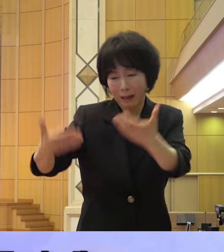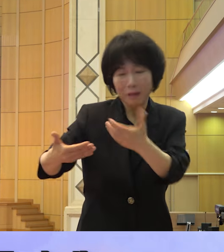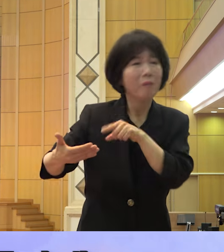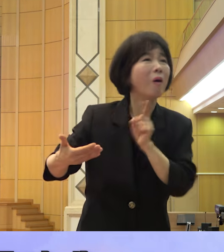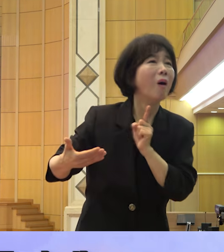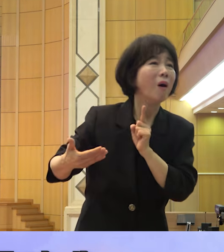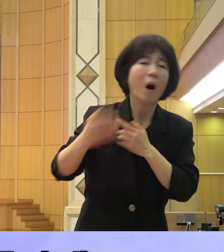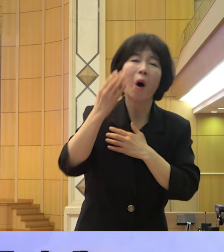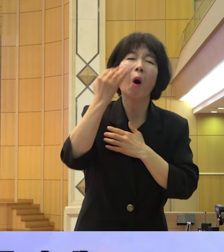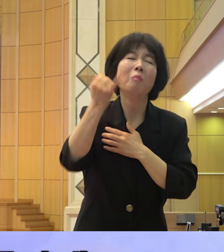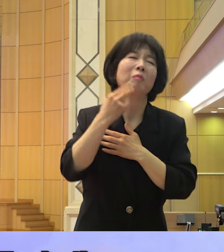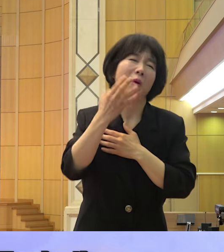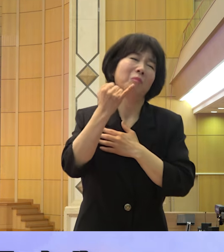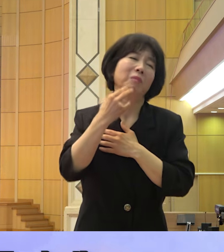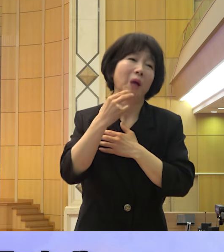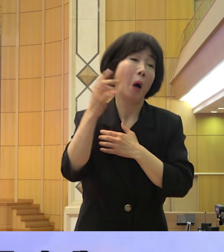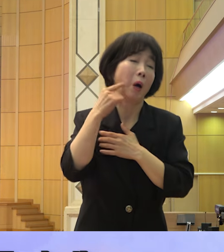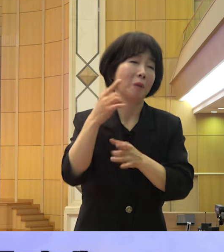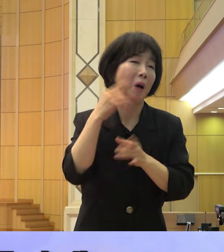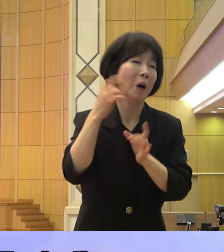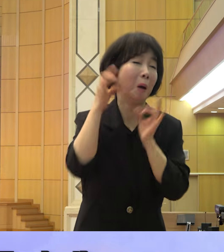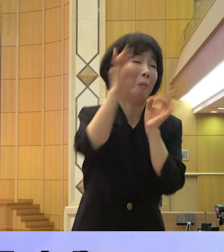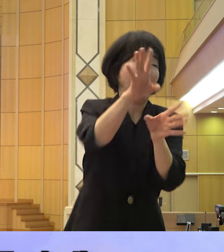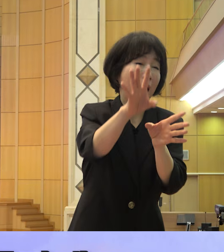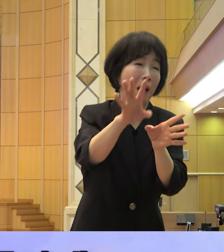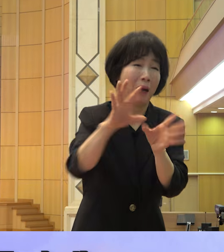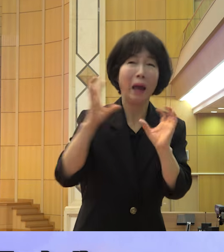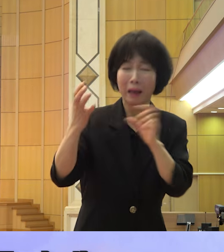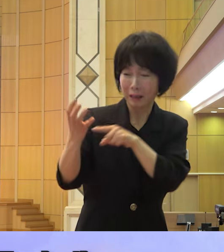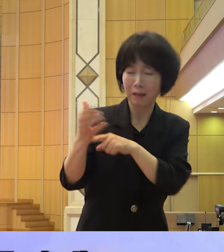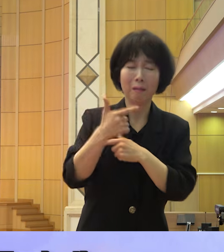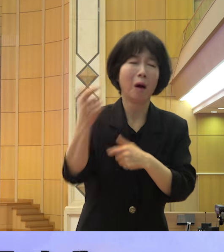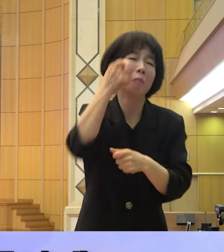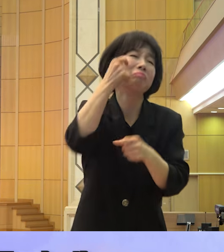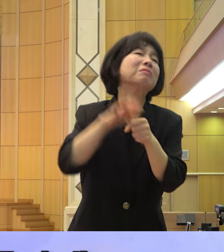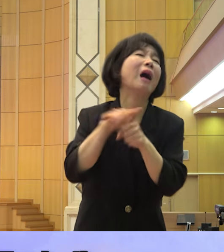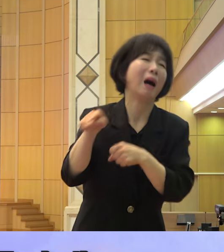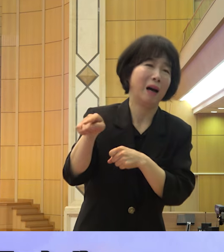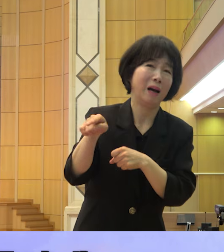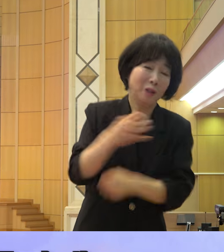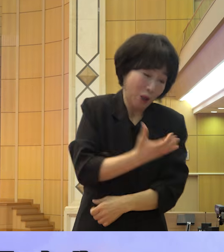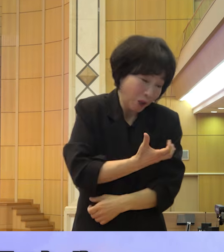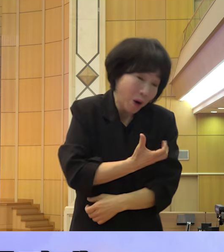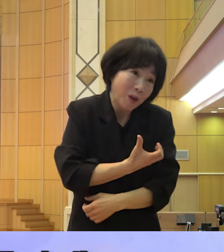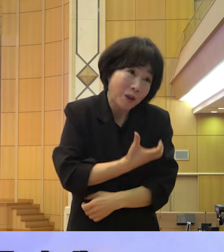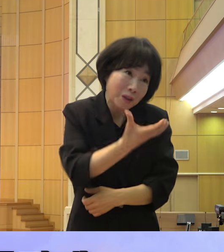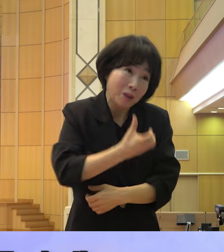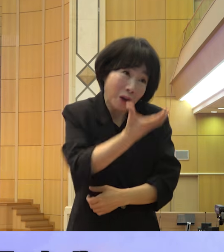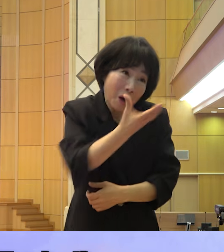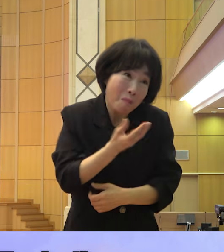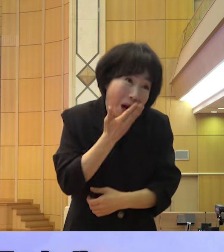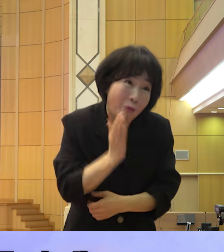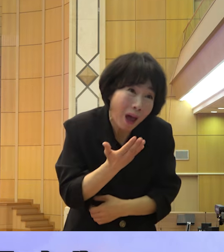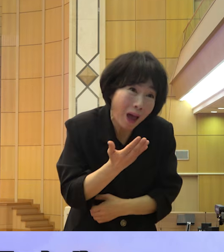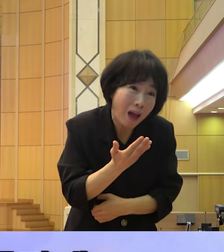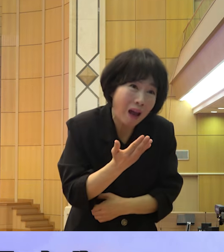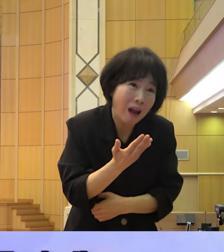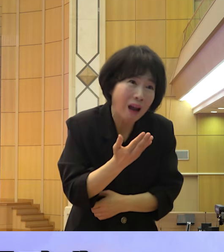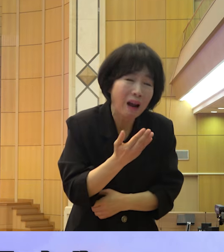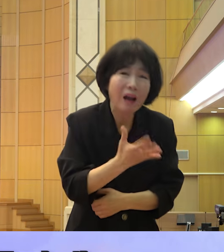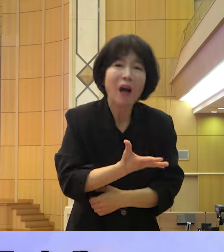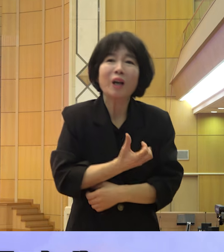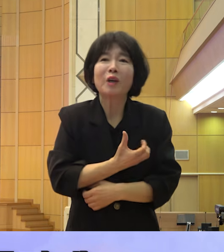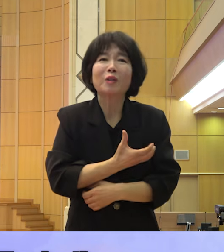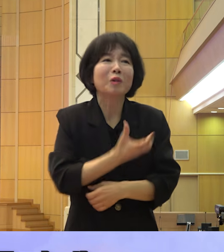지금 엄마가 없는 아이입니다. 근데 너무 불쌍해요. 좀 젖 좀 얻어 먹었으면 좋겠어요. 그래